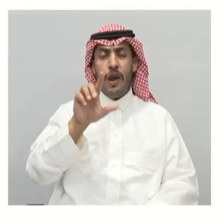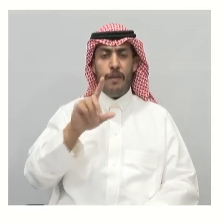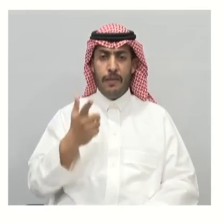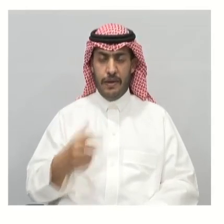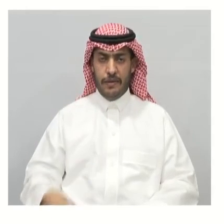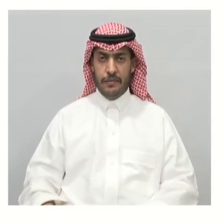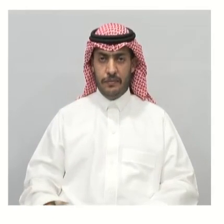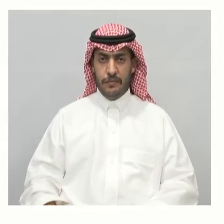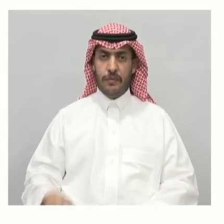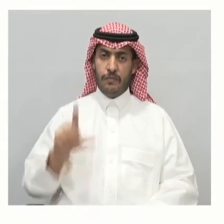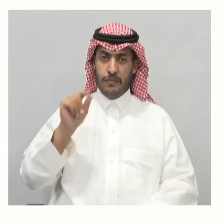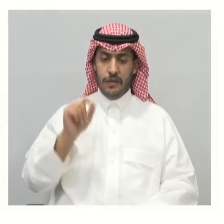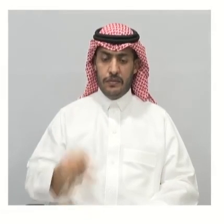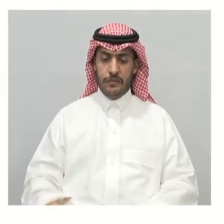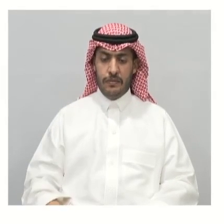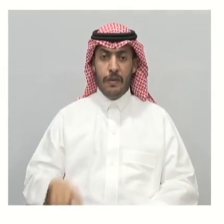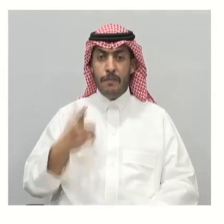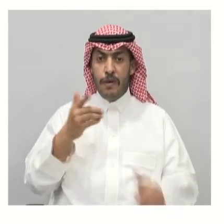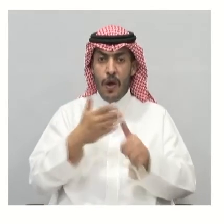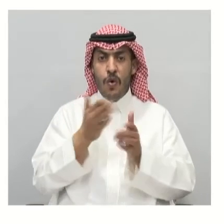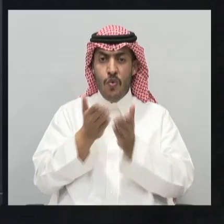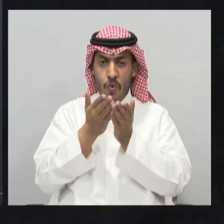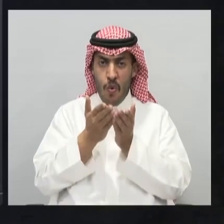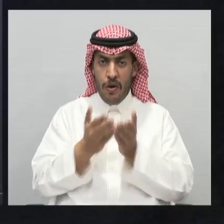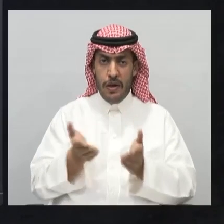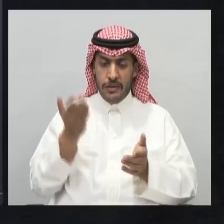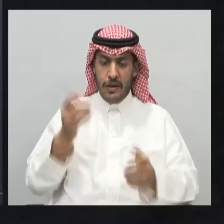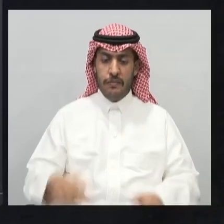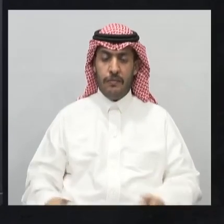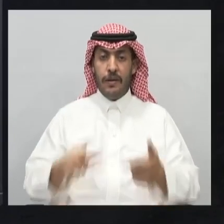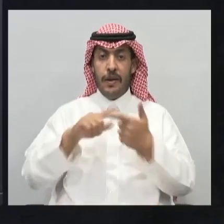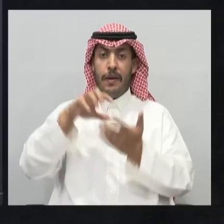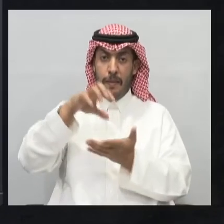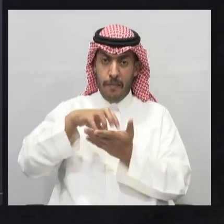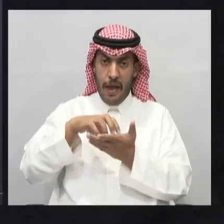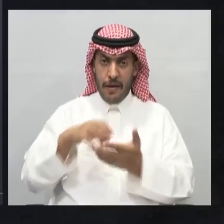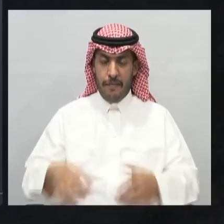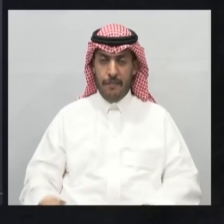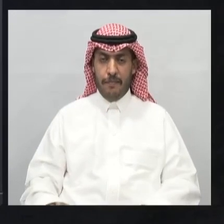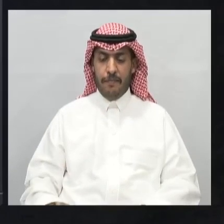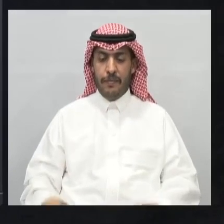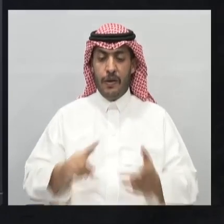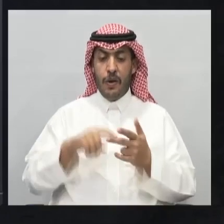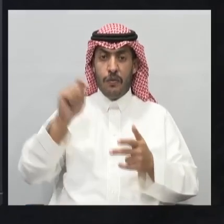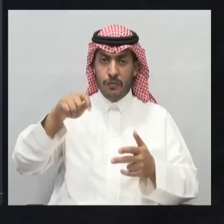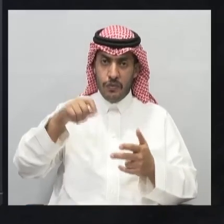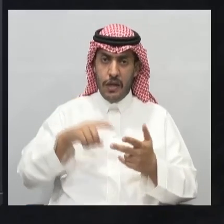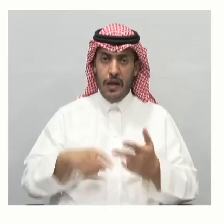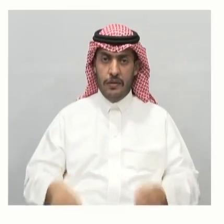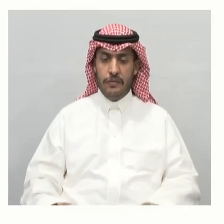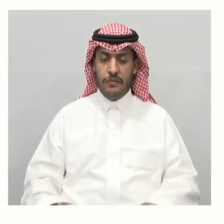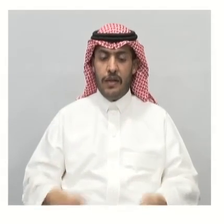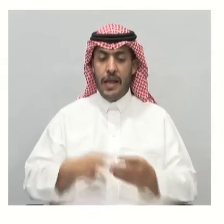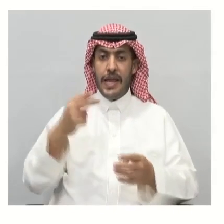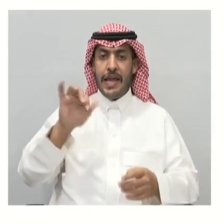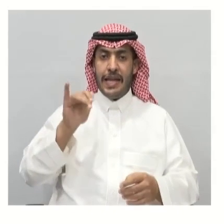الرسل ممتاز احسنتم نوح عليه السلام ابراهيم عليه السلام موسى عليه السلام